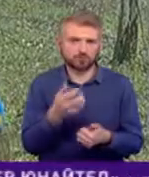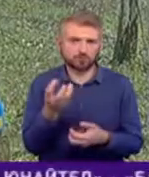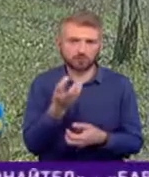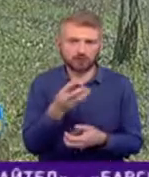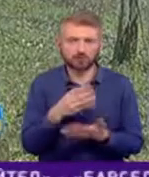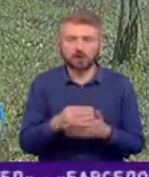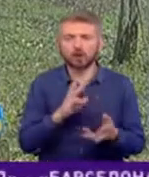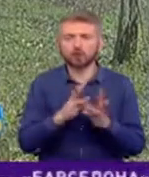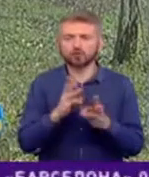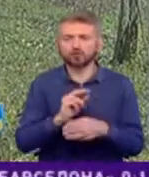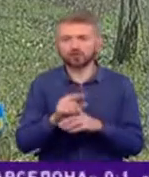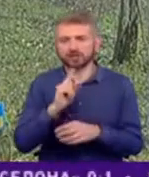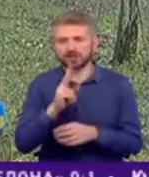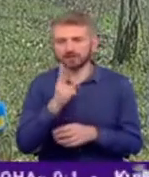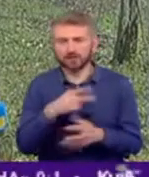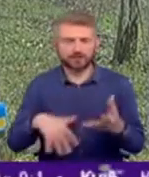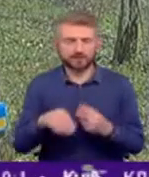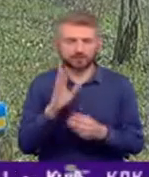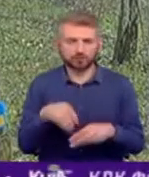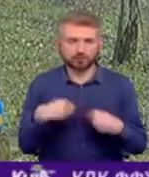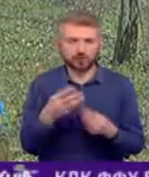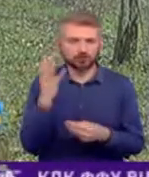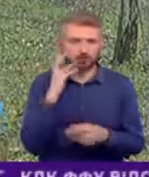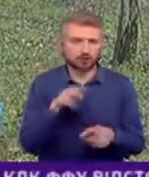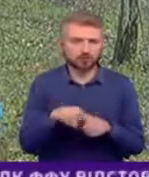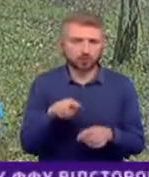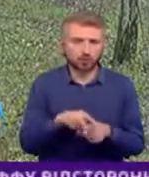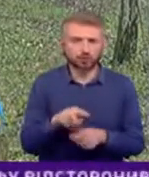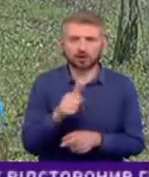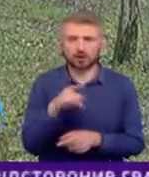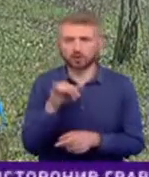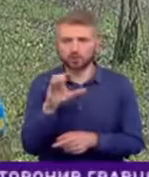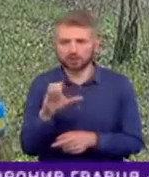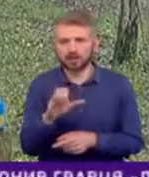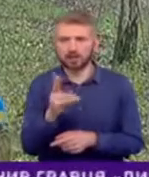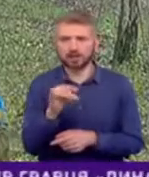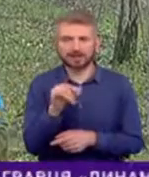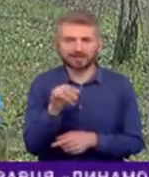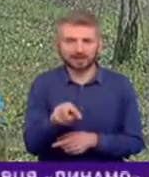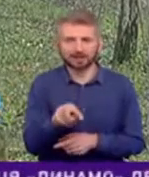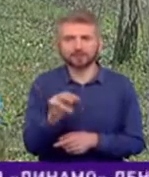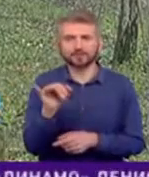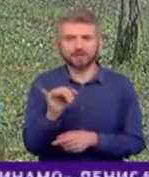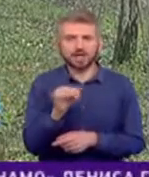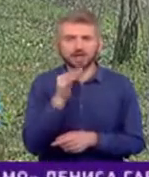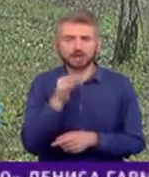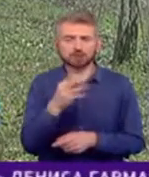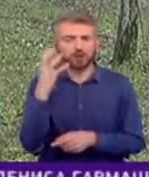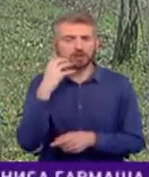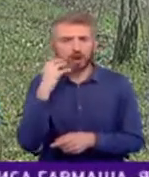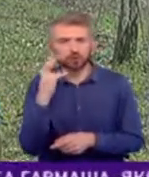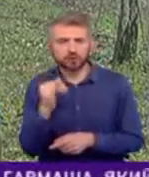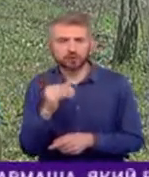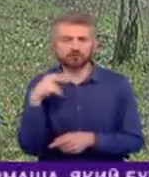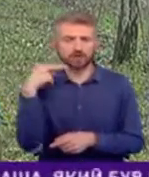рік-два всі будуть до єдино вже плодоносити. Це чорна смородина, і агрус, і кизил. Скажімо, яблуні, черешні